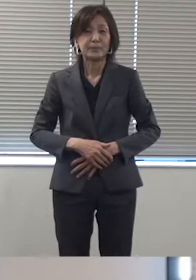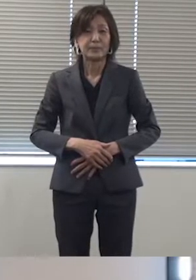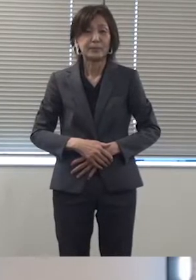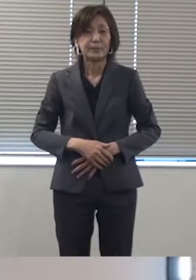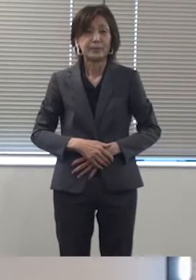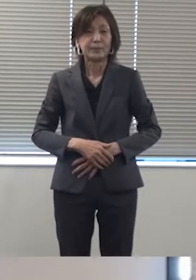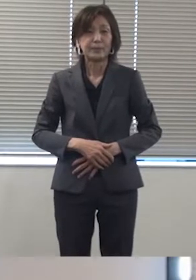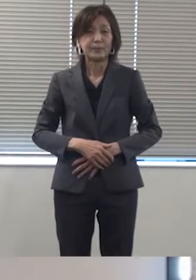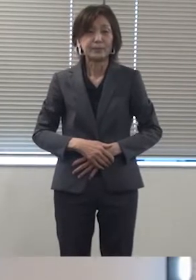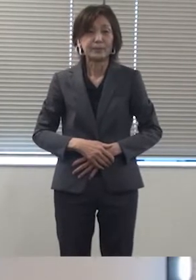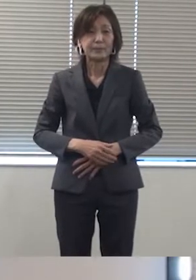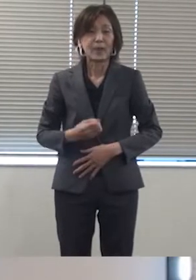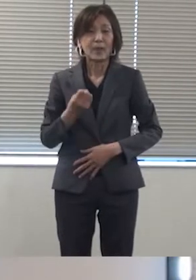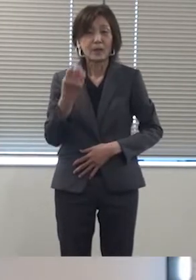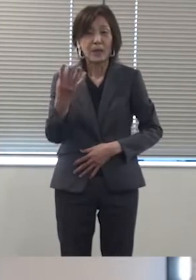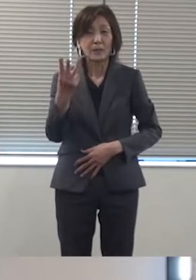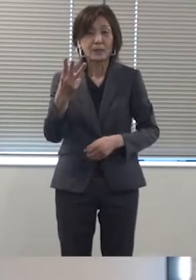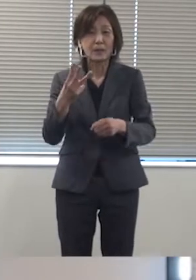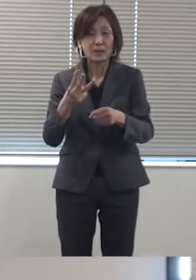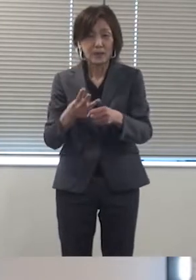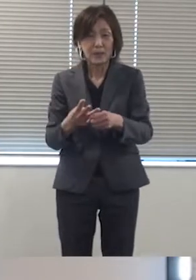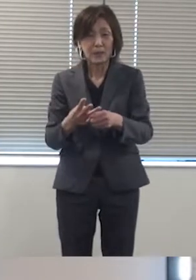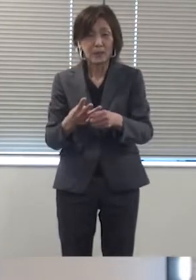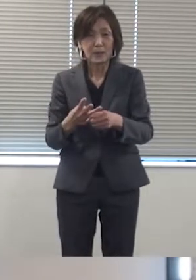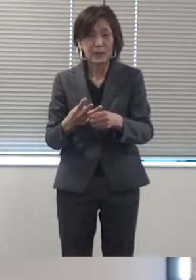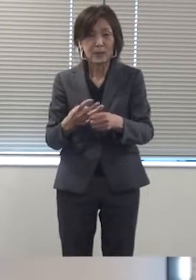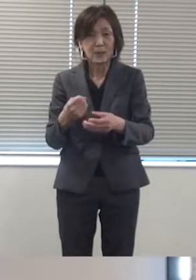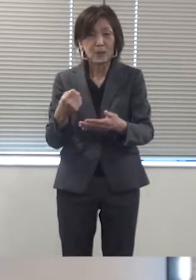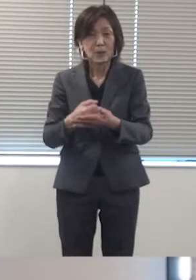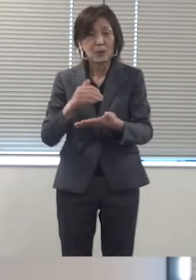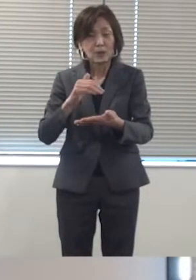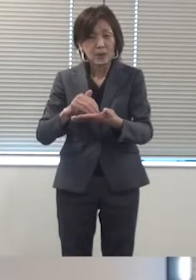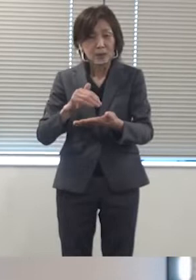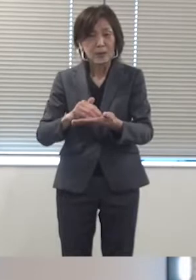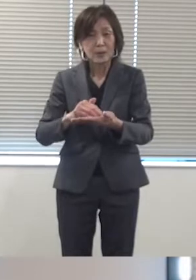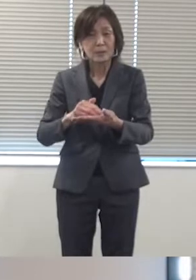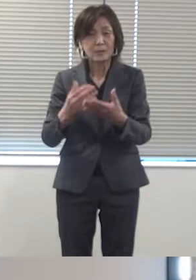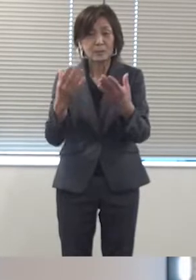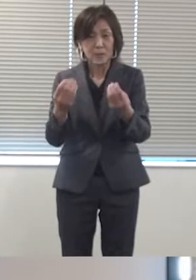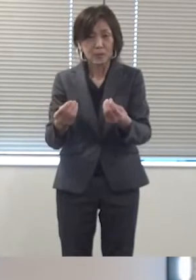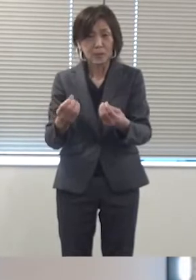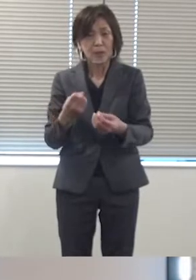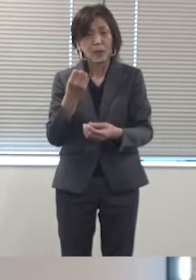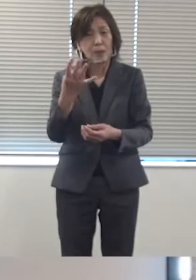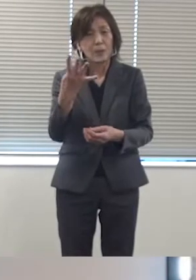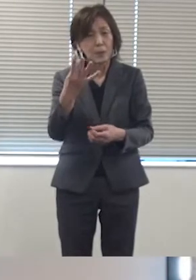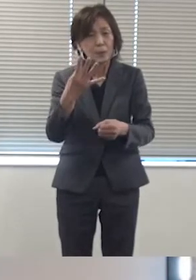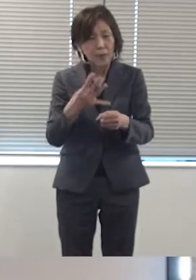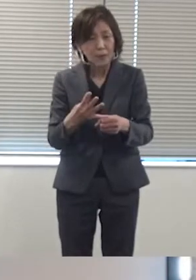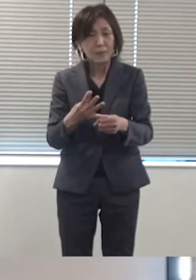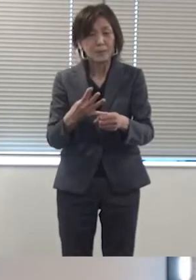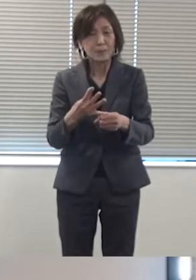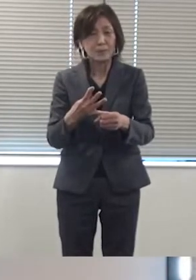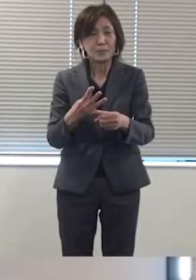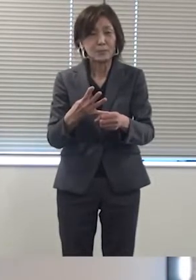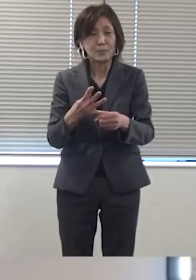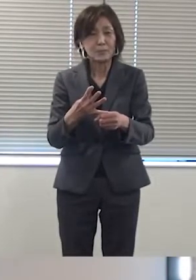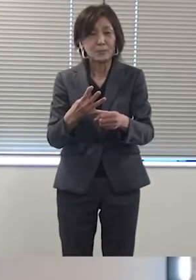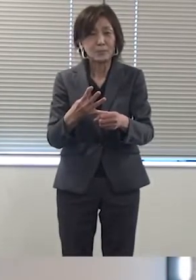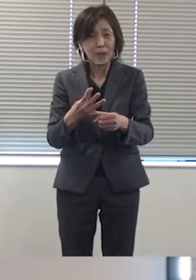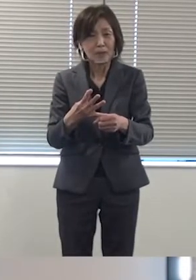んですが、それで令和4年度もなんとか組めるんですけれども、ただ全体見るとやっぱり財源が足りません